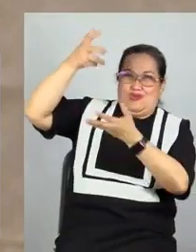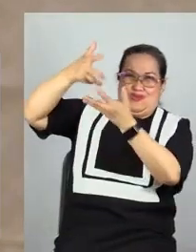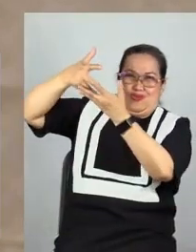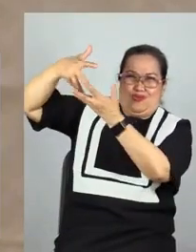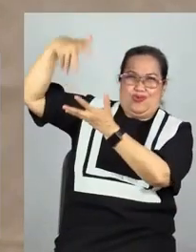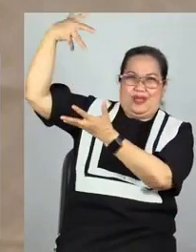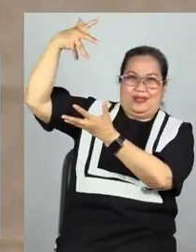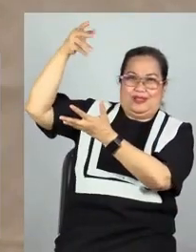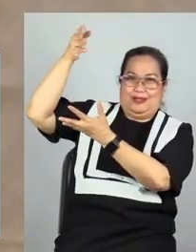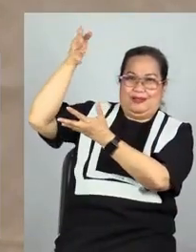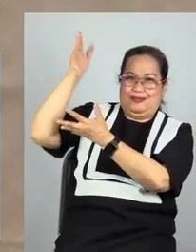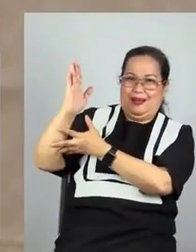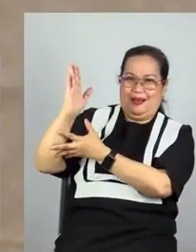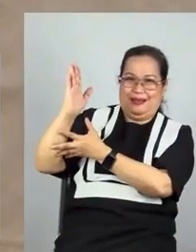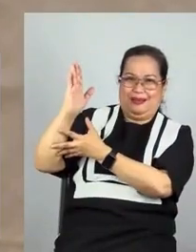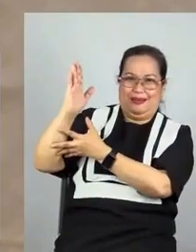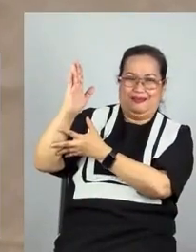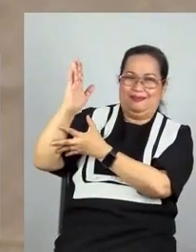was fully God.